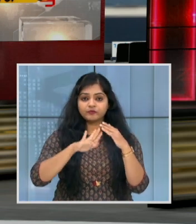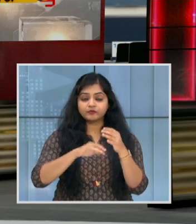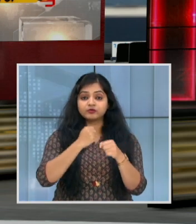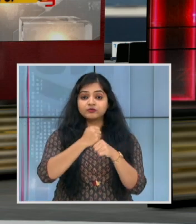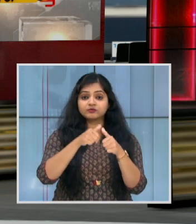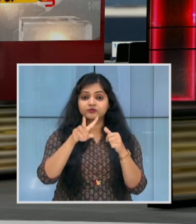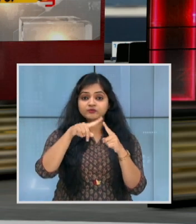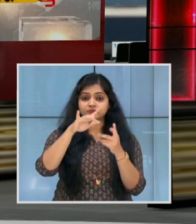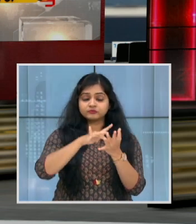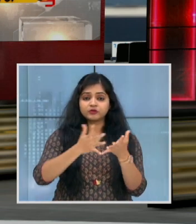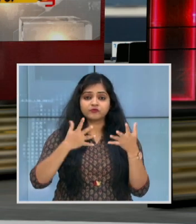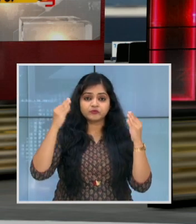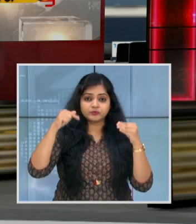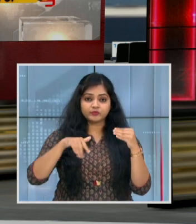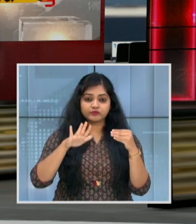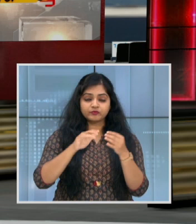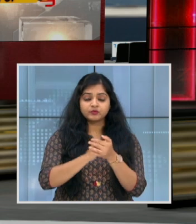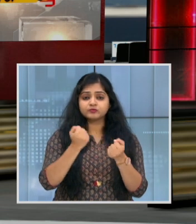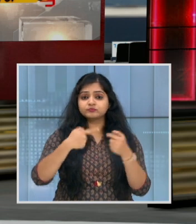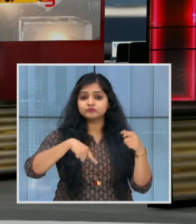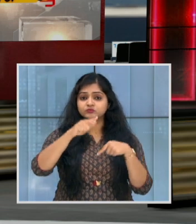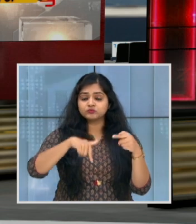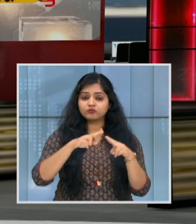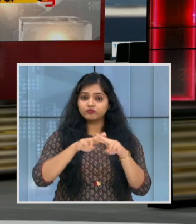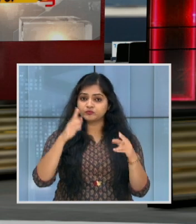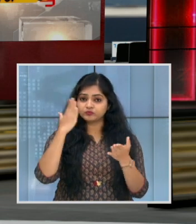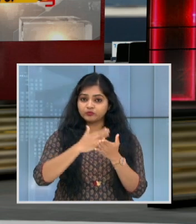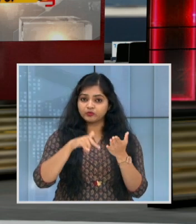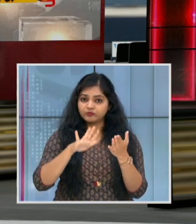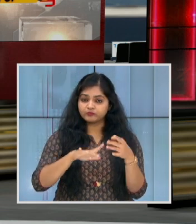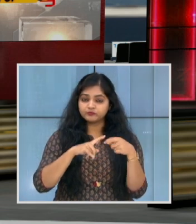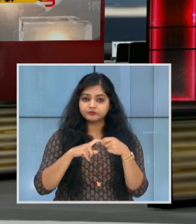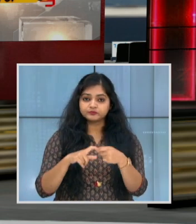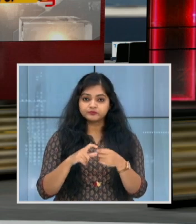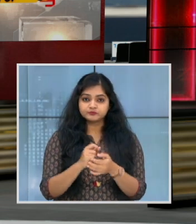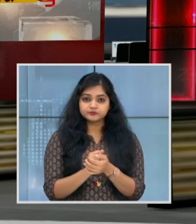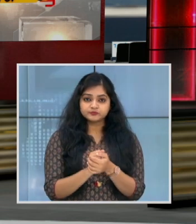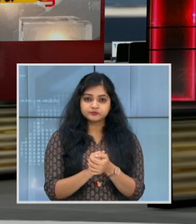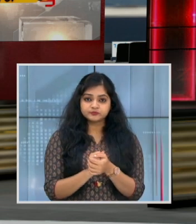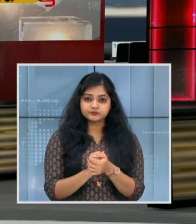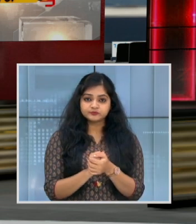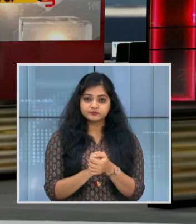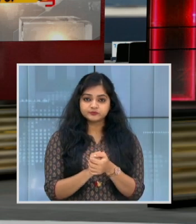ഗവി മേഖല. നിലവിൽ അവിടുത്തെ സാഹചര്യം എന്താണ്? ഗതാഗതം പൂർണ്ണമായും തടസ്സപ്പെട്ടിരിക്കുകയാണോ ഇപ്പോൾ?